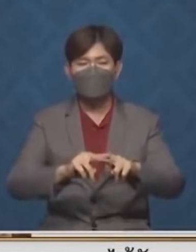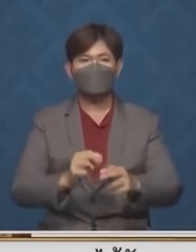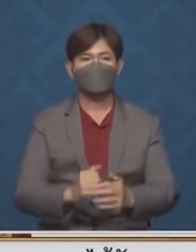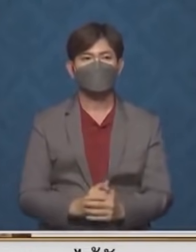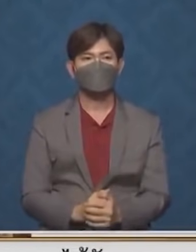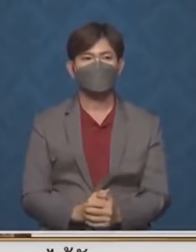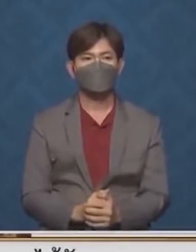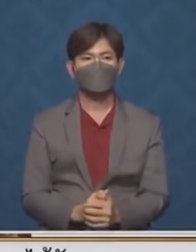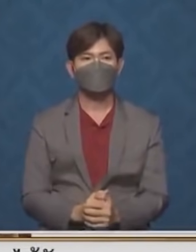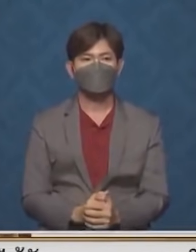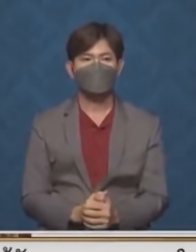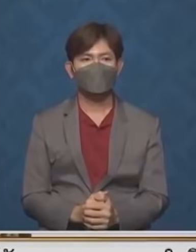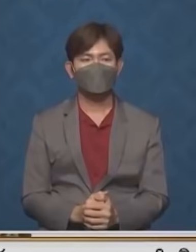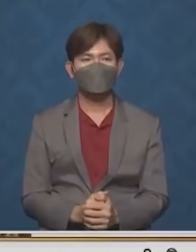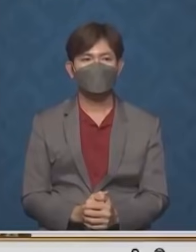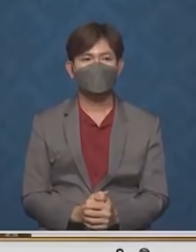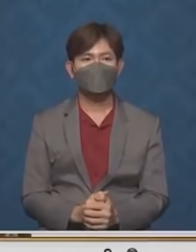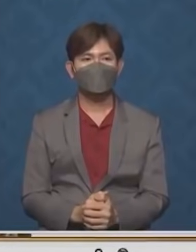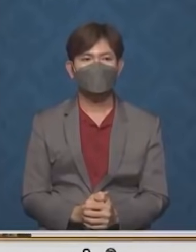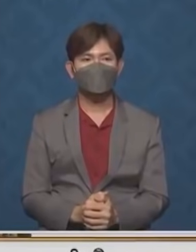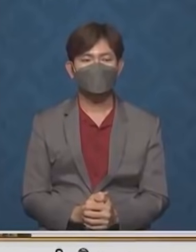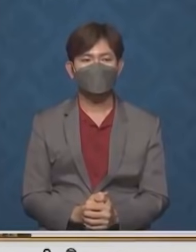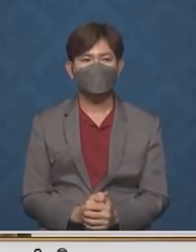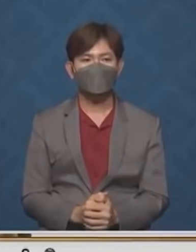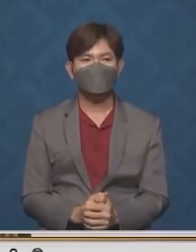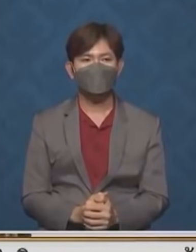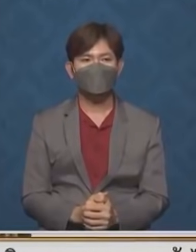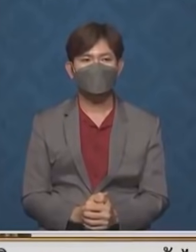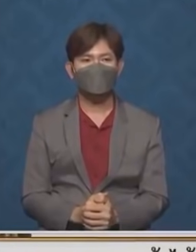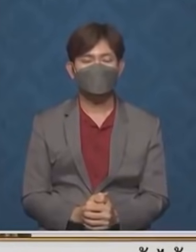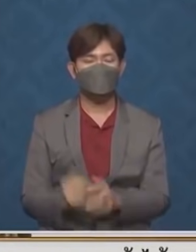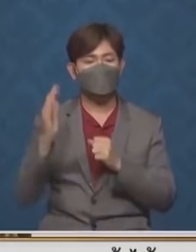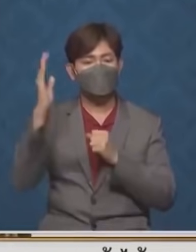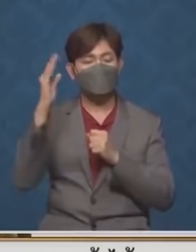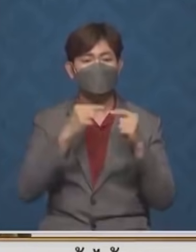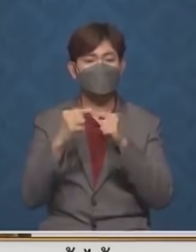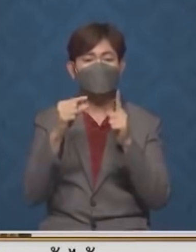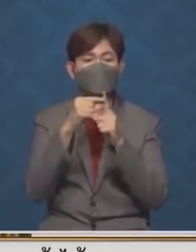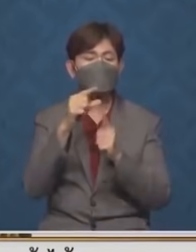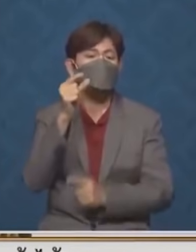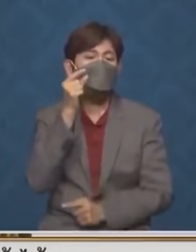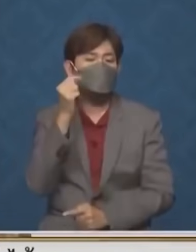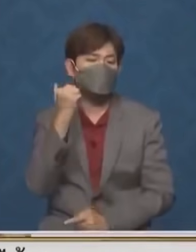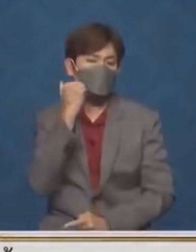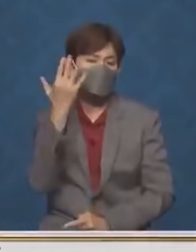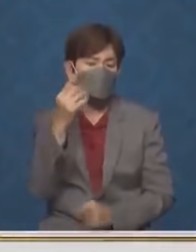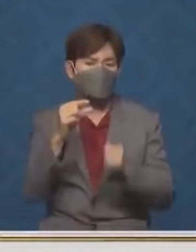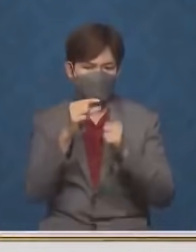น์ครับท่านมงคลกิจนะครับหน้าด้านหน้าไม่มียางอายถอน